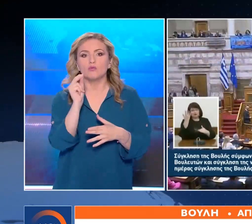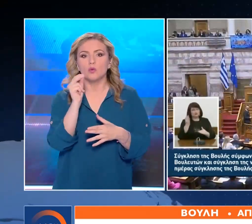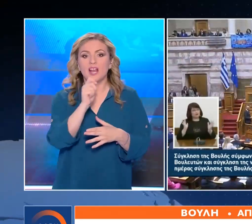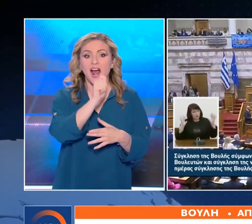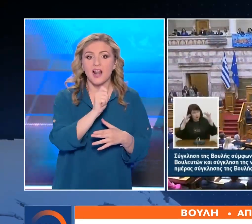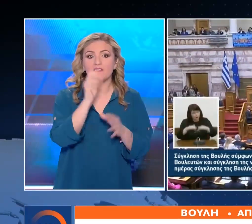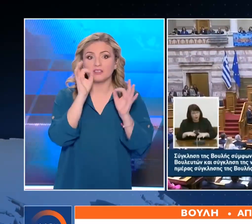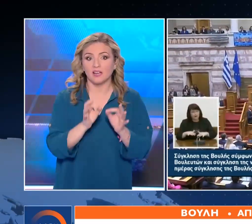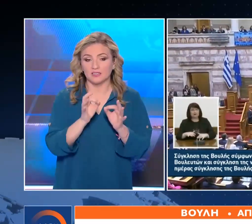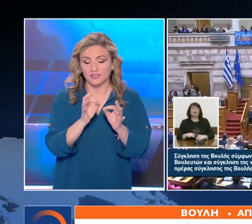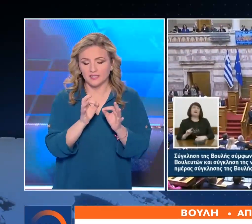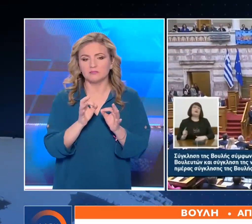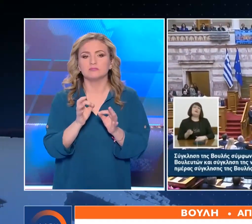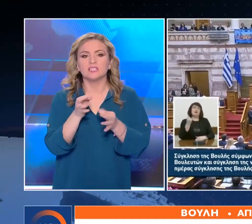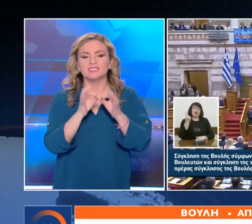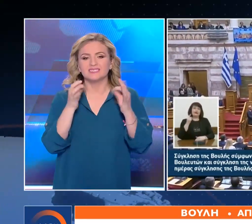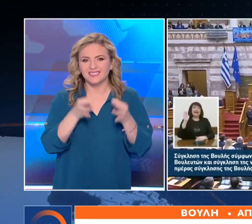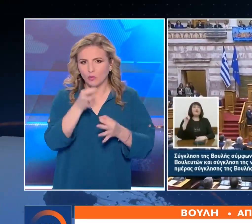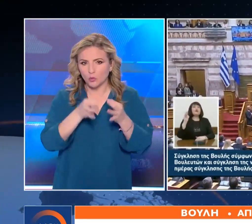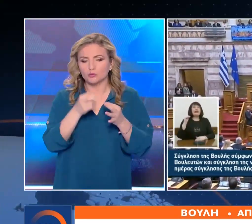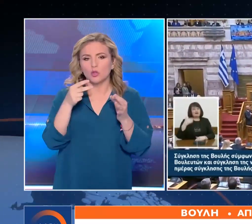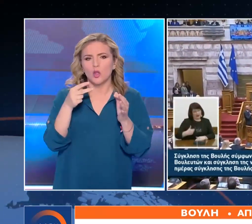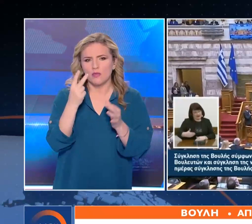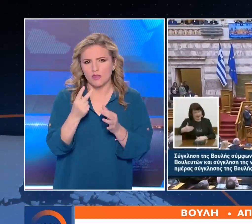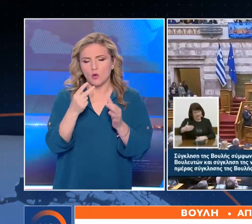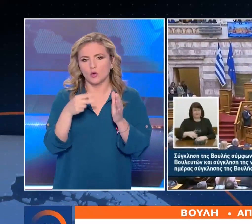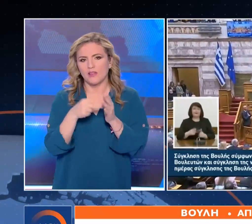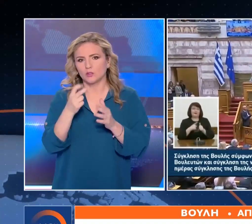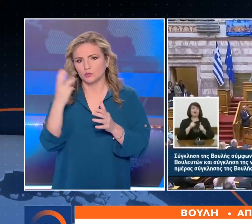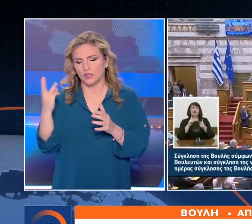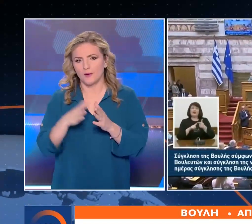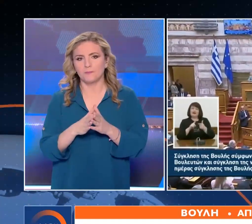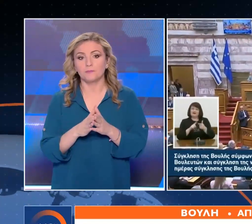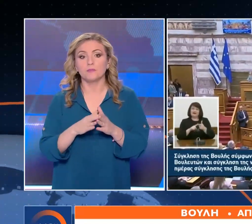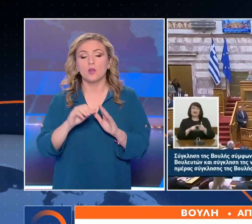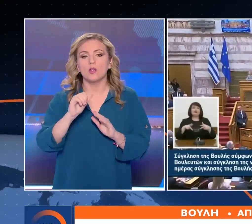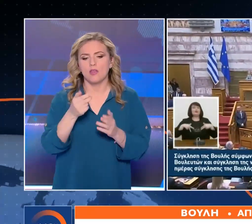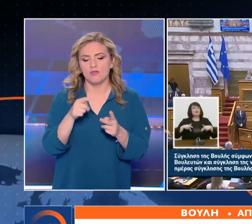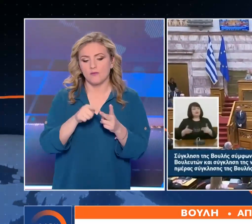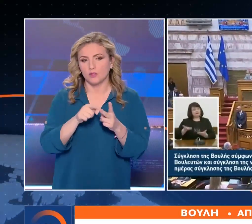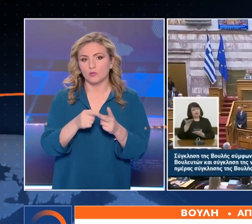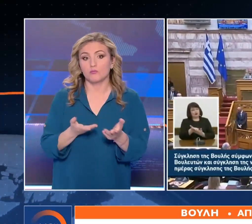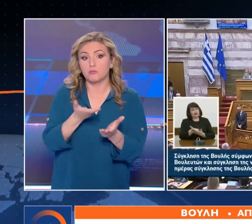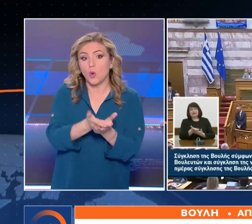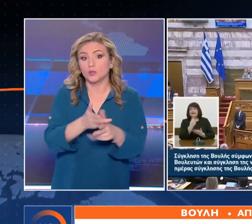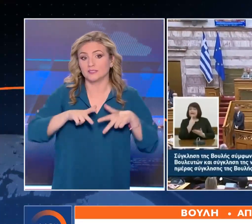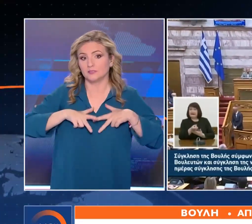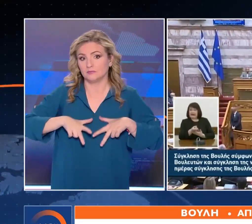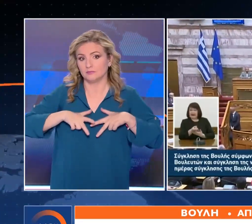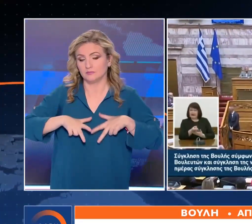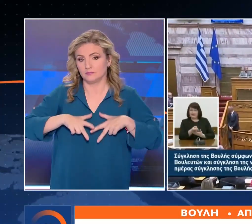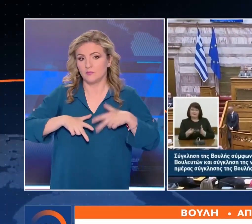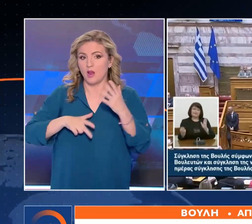για την 1η Ιουνίου 2023. 2. Την πρόταση της κυβέρνησης, όπως περιέχεται